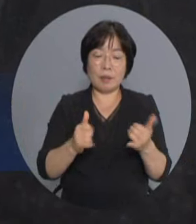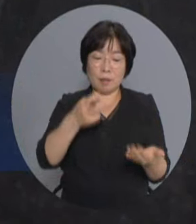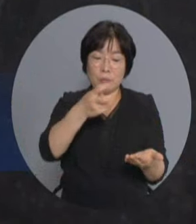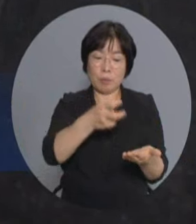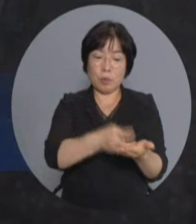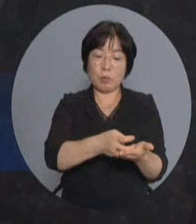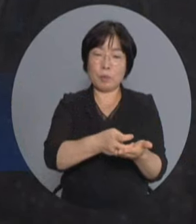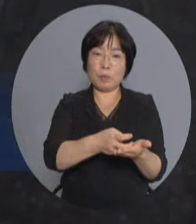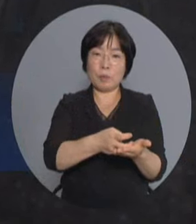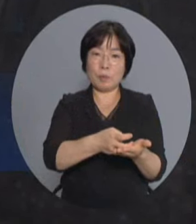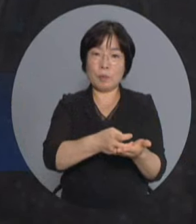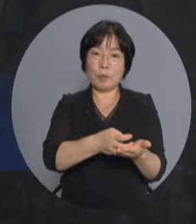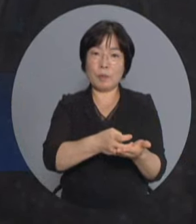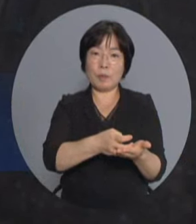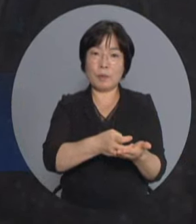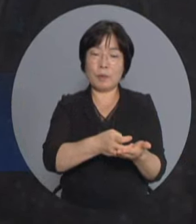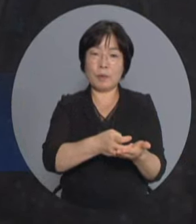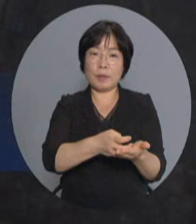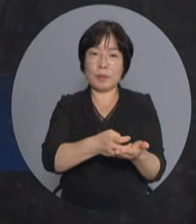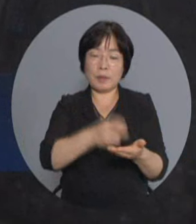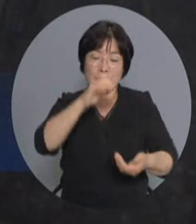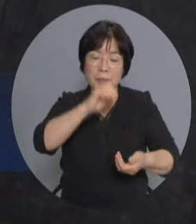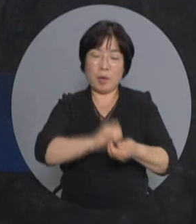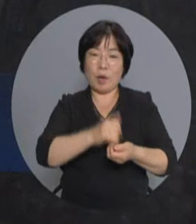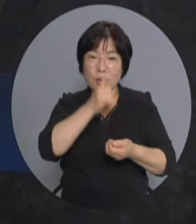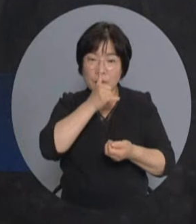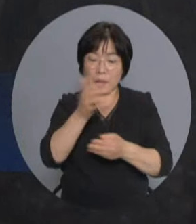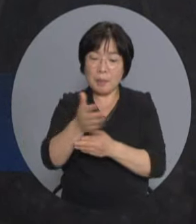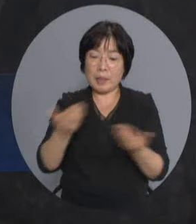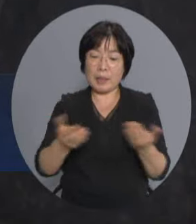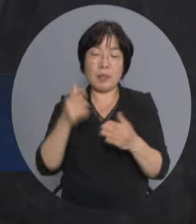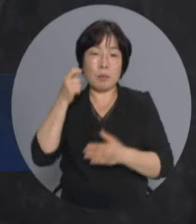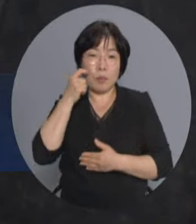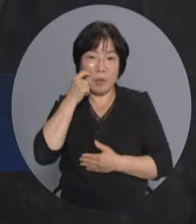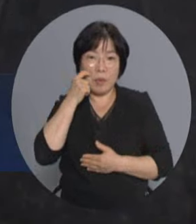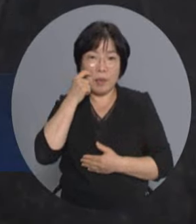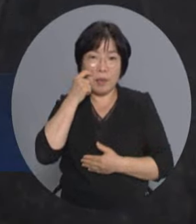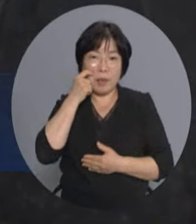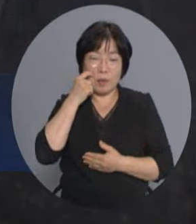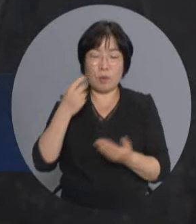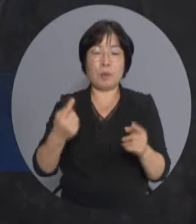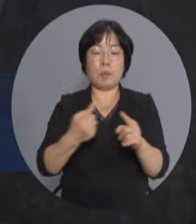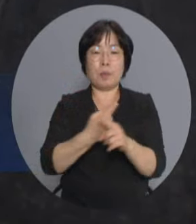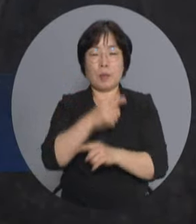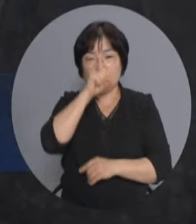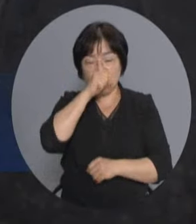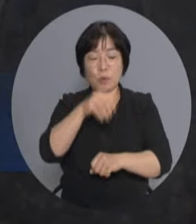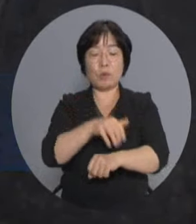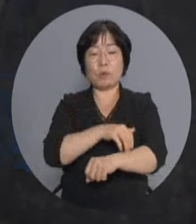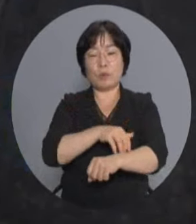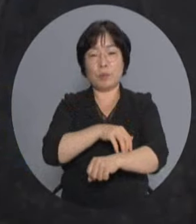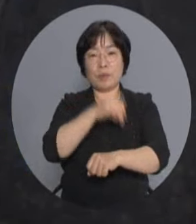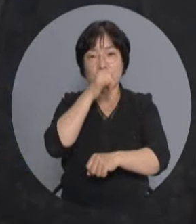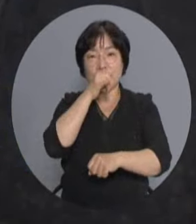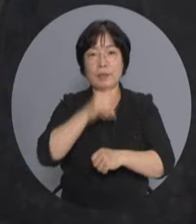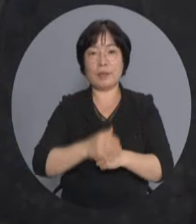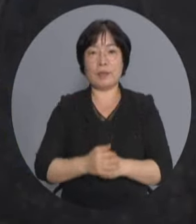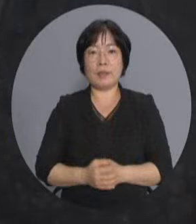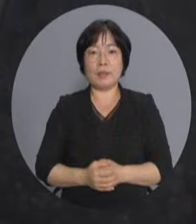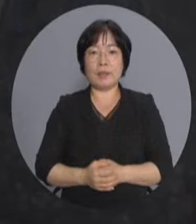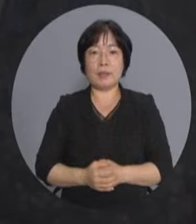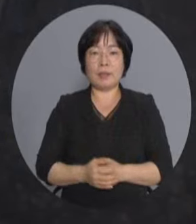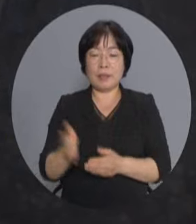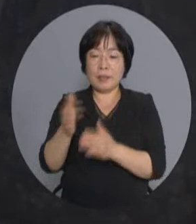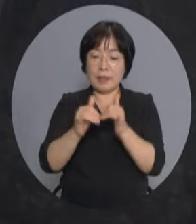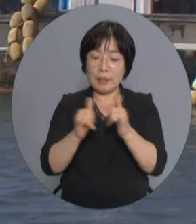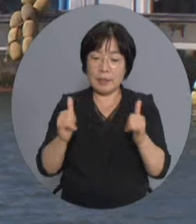법에서 그 제한이 돼 갖고 있어서 그것이 조금 불편한 점이 있습니다.